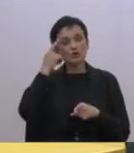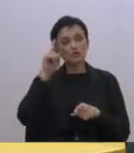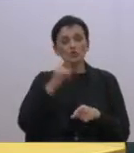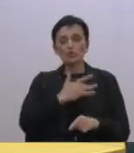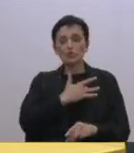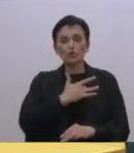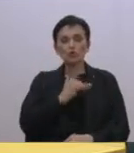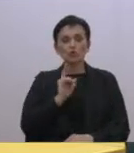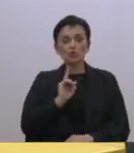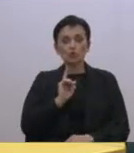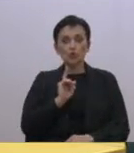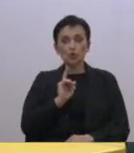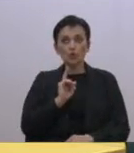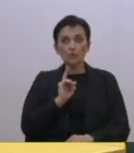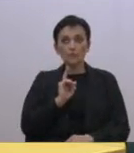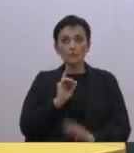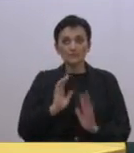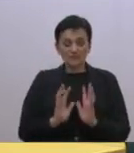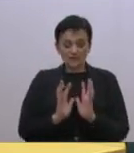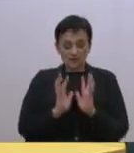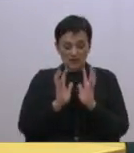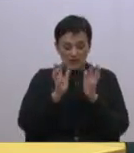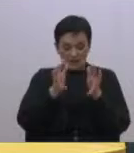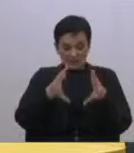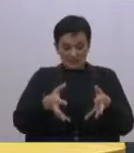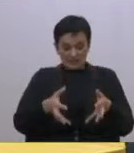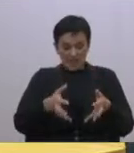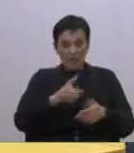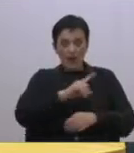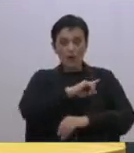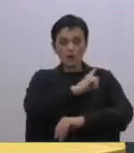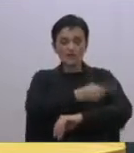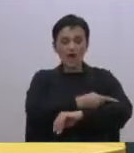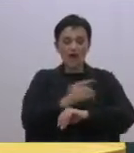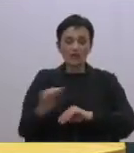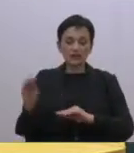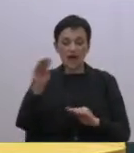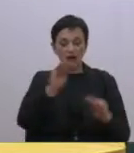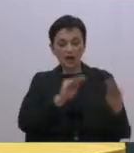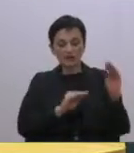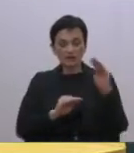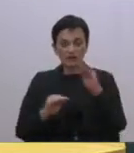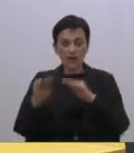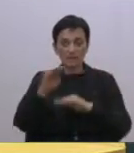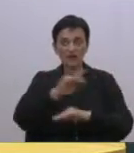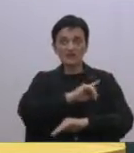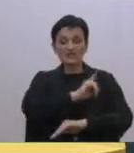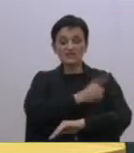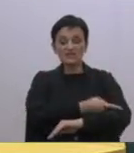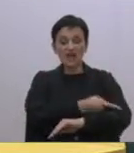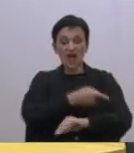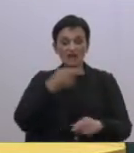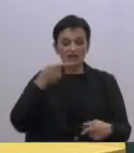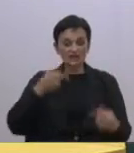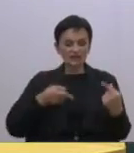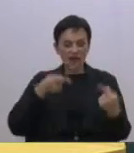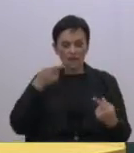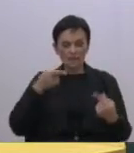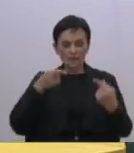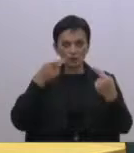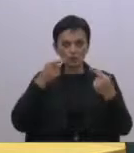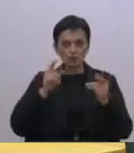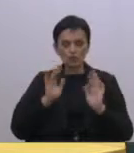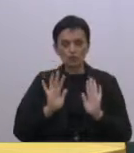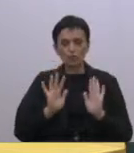რომ მთელი სამყარო ძალაზე აგებული და ძალის ძალების დაპირისპირებით ხდება მხოლოდ ასე